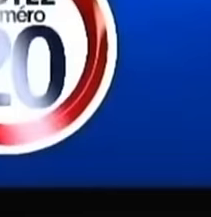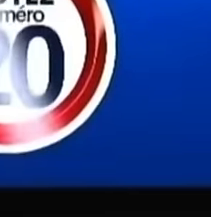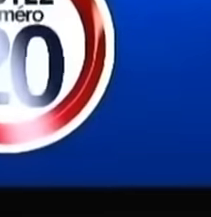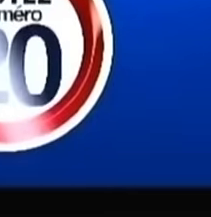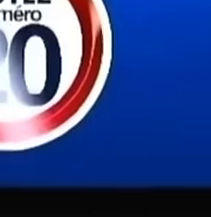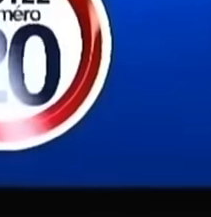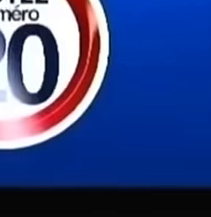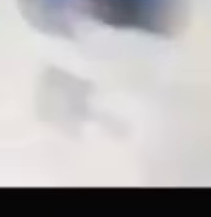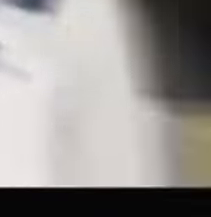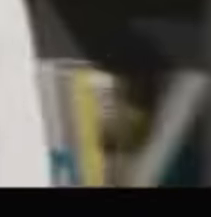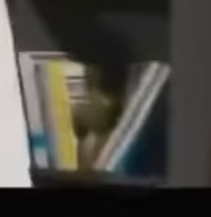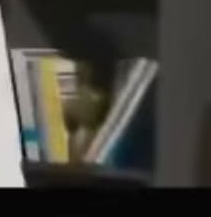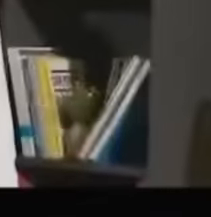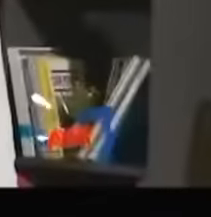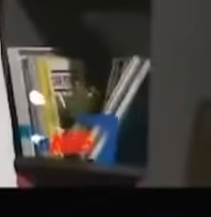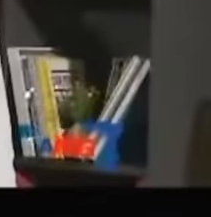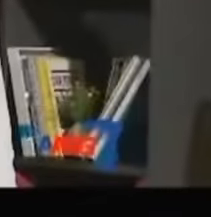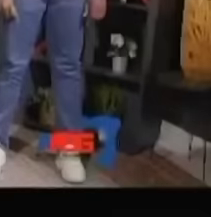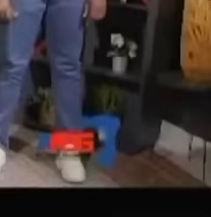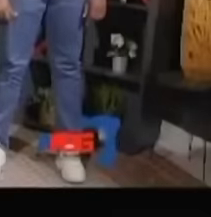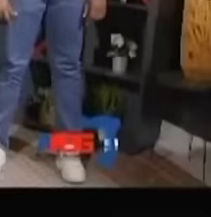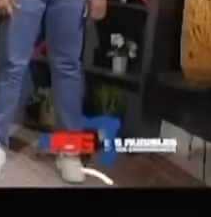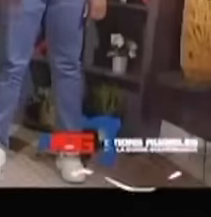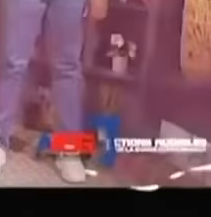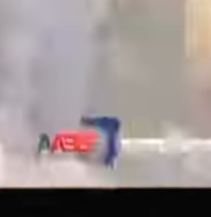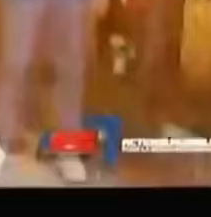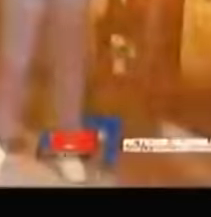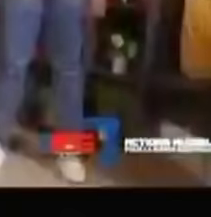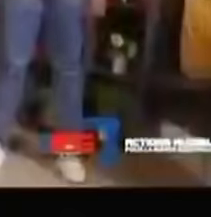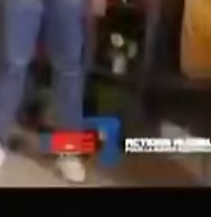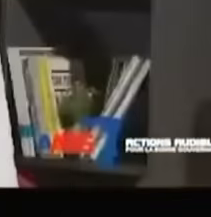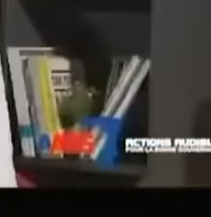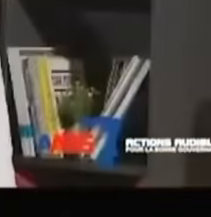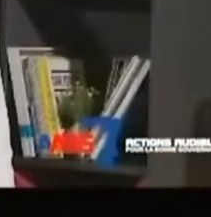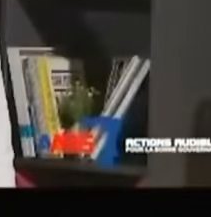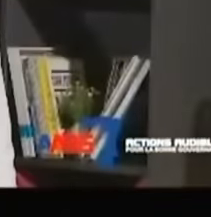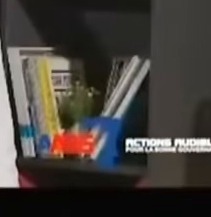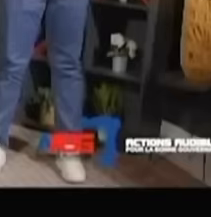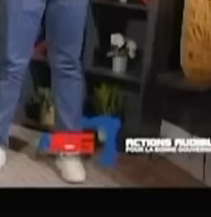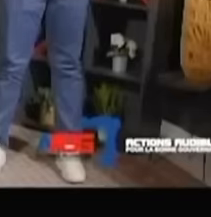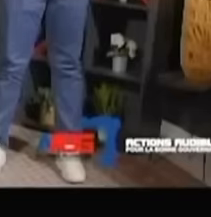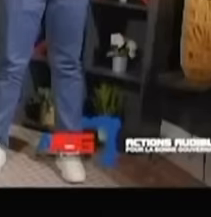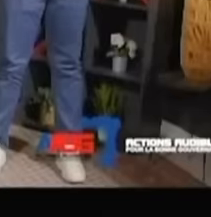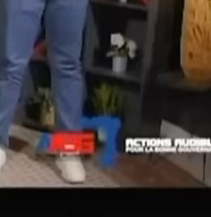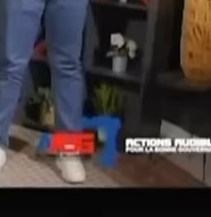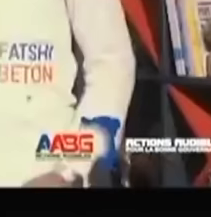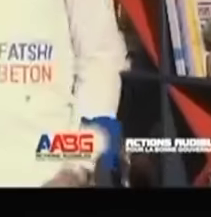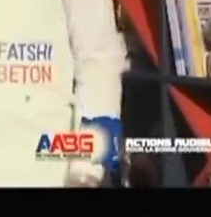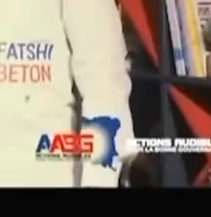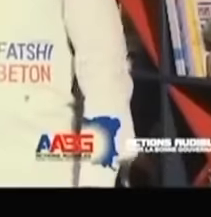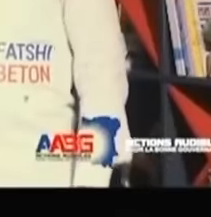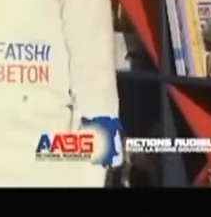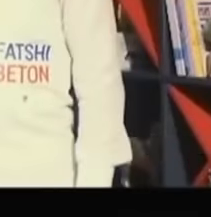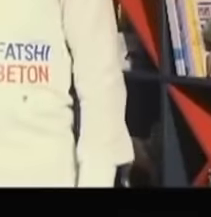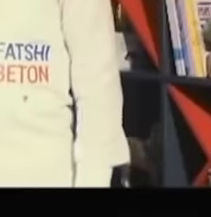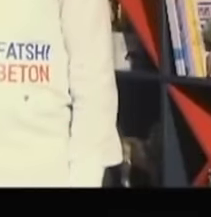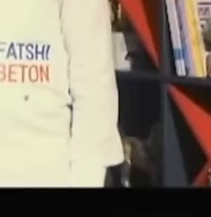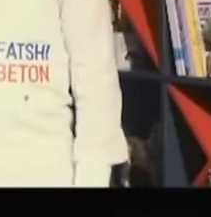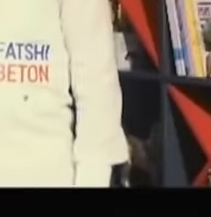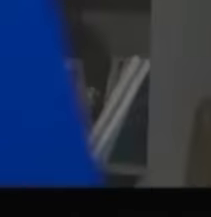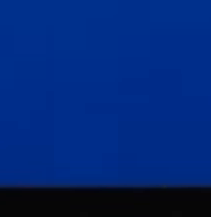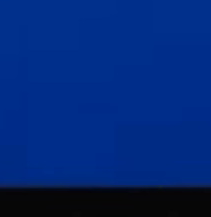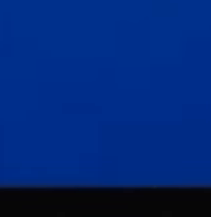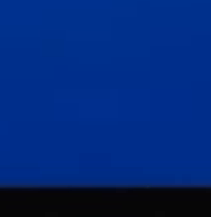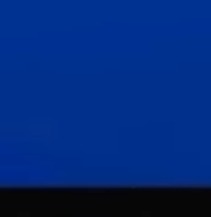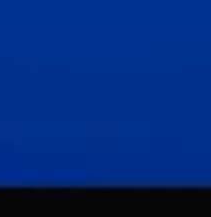20. Les amis des États-Unis, du Canada, de la Belgique, la France et l'Afrique du Sud, votez tous pour le candidat numéro